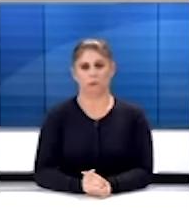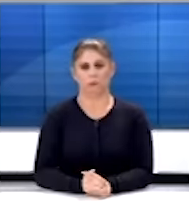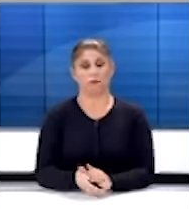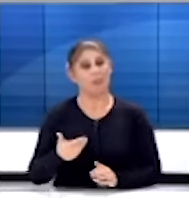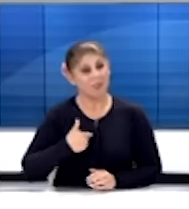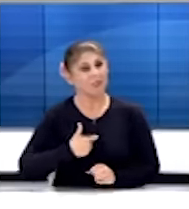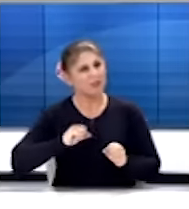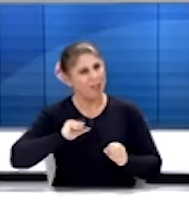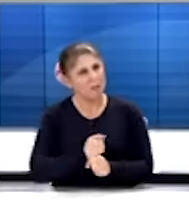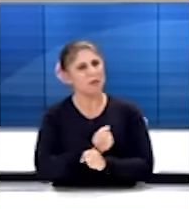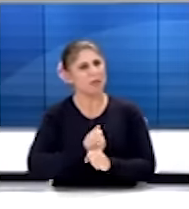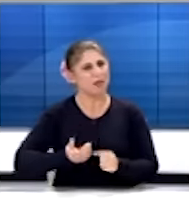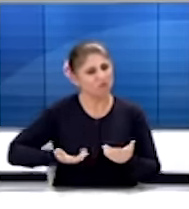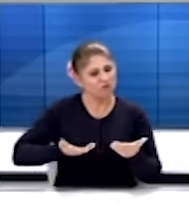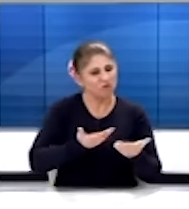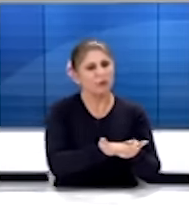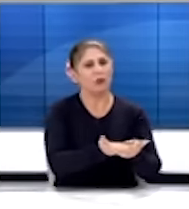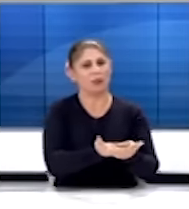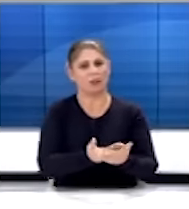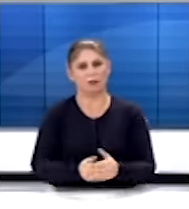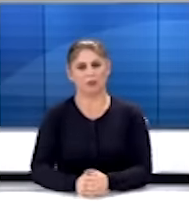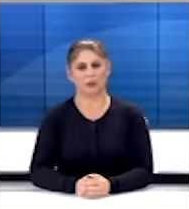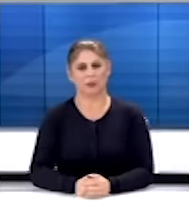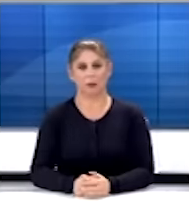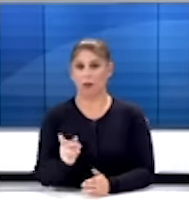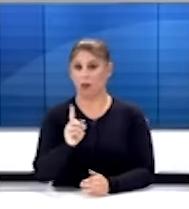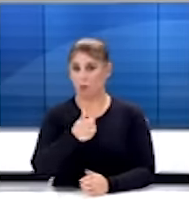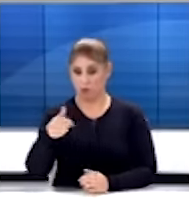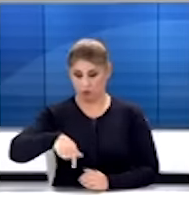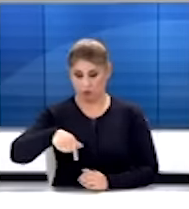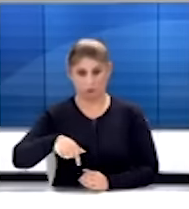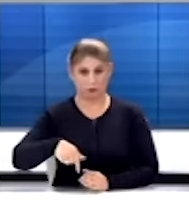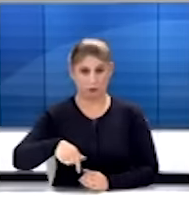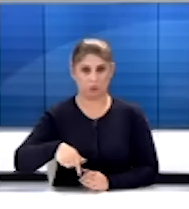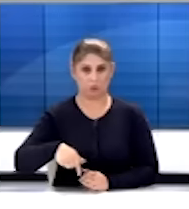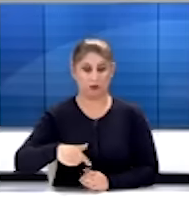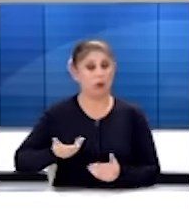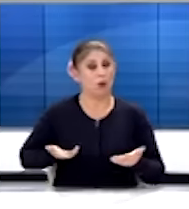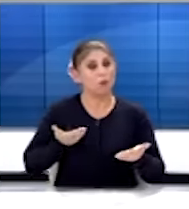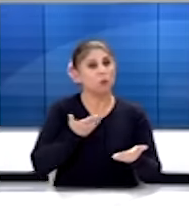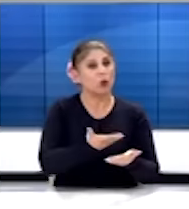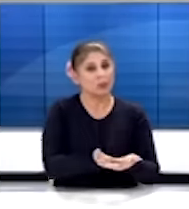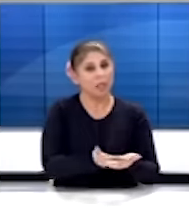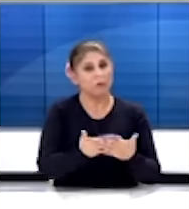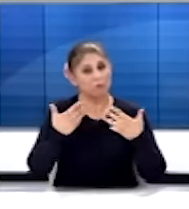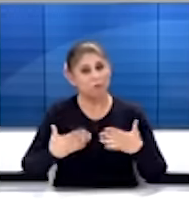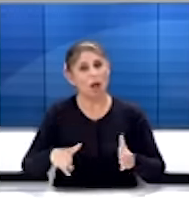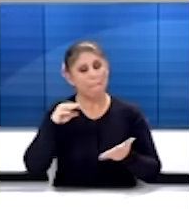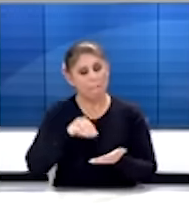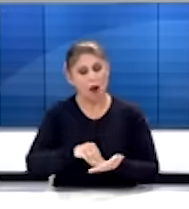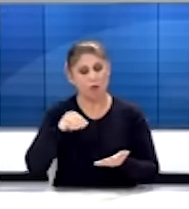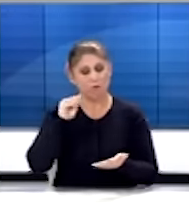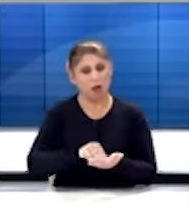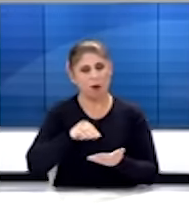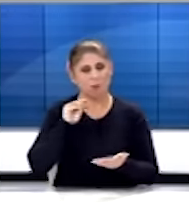Επιμένουμε όμως και εμείς να καταθέτουμε τις προτάσεις μας. Όχι μόνο σήμερα, τώρα. Τις προτάσεις τις καταθέτουμε ξανά και